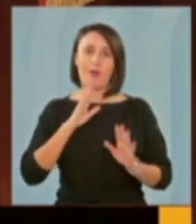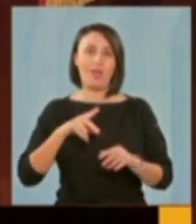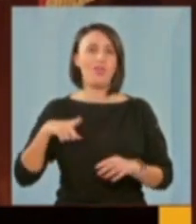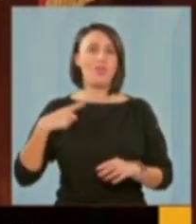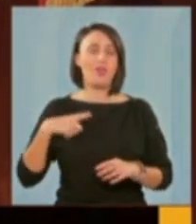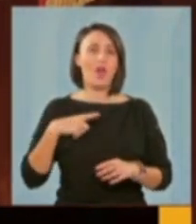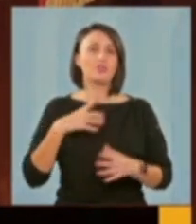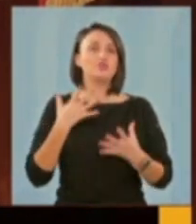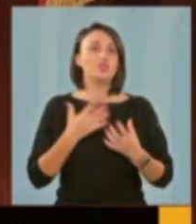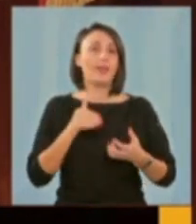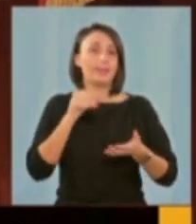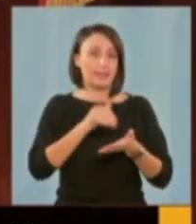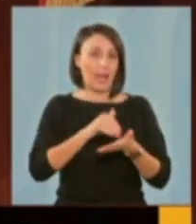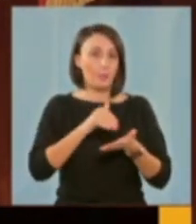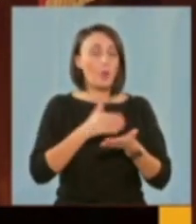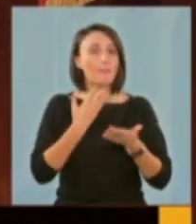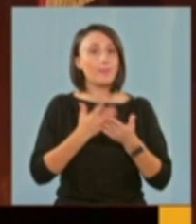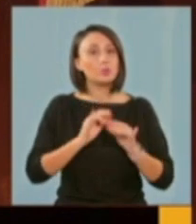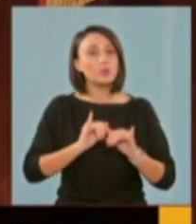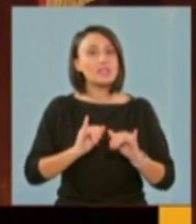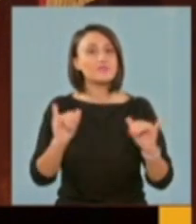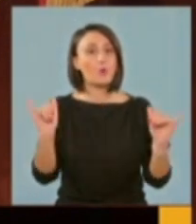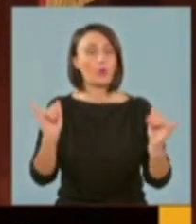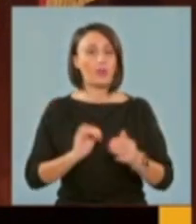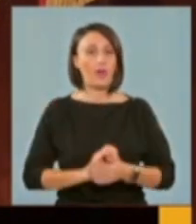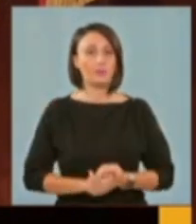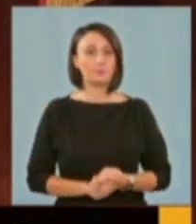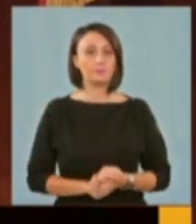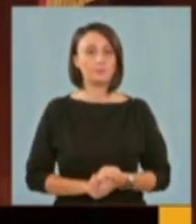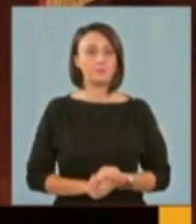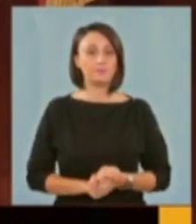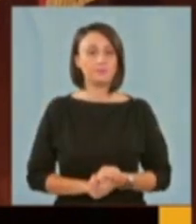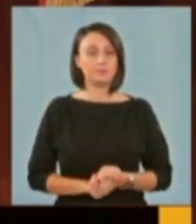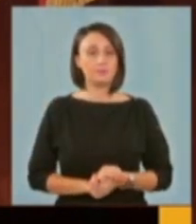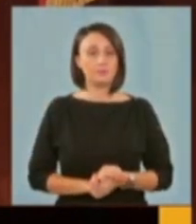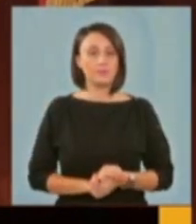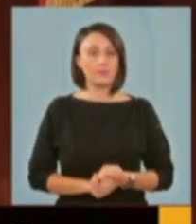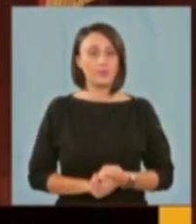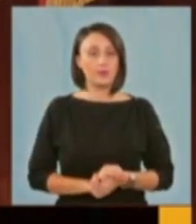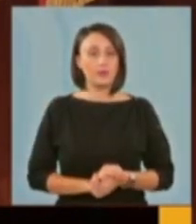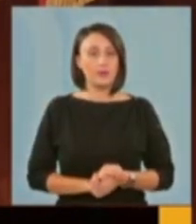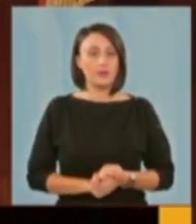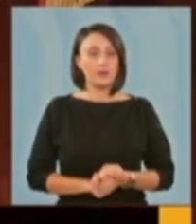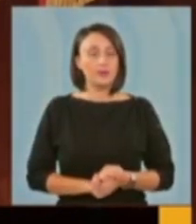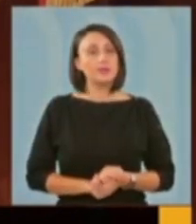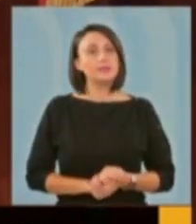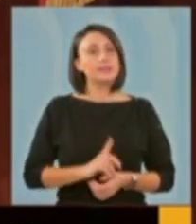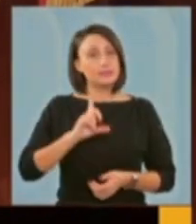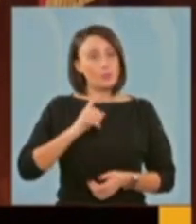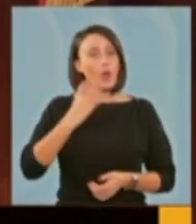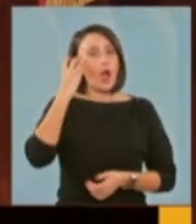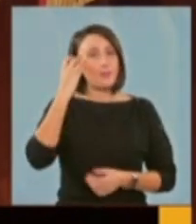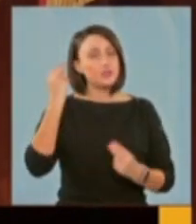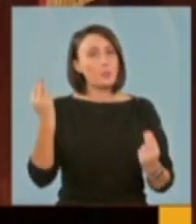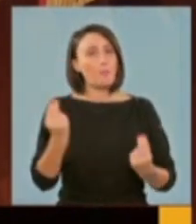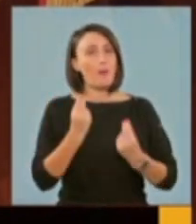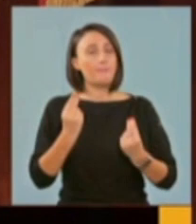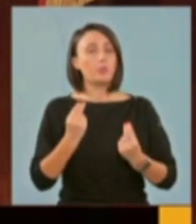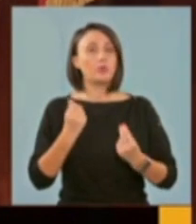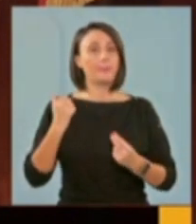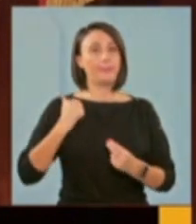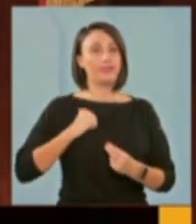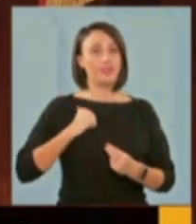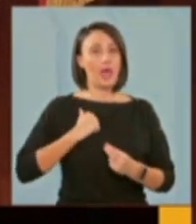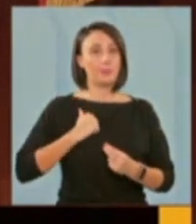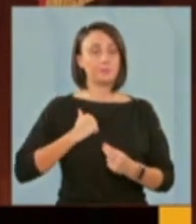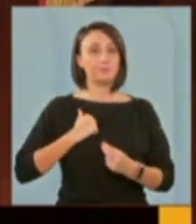nevoia de dezvoltare și de înzestrare a capabilităților militare și este de